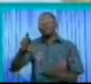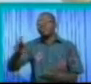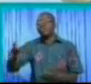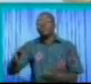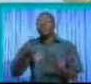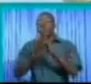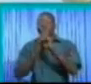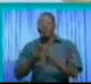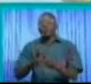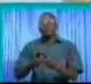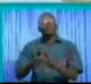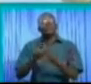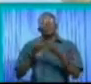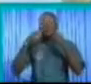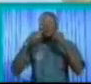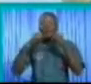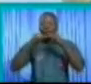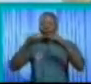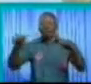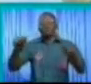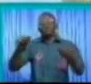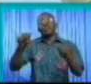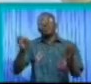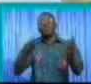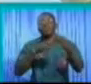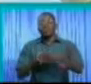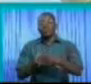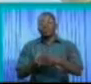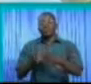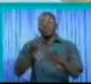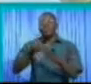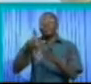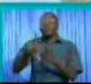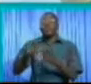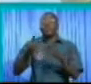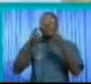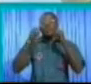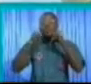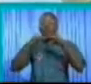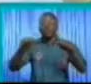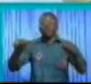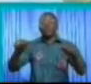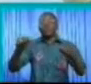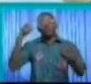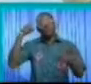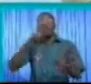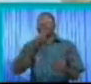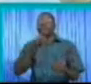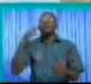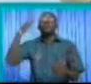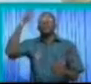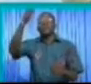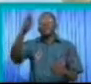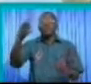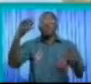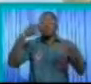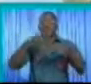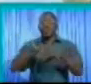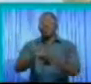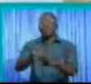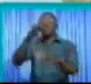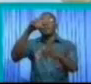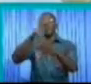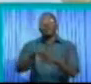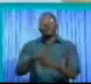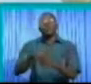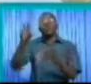aussi annoncées en plénière. Et lorsqu'elles sont annoncées en plénière, ça veut dire qu'elles seront insérées dans le